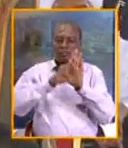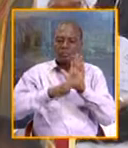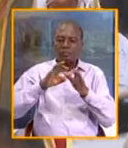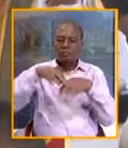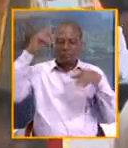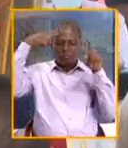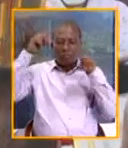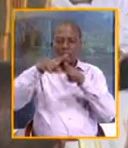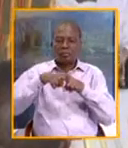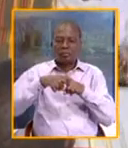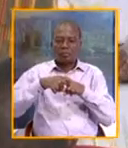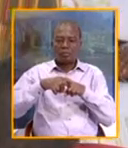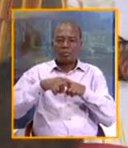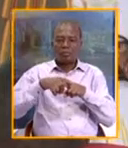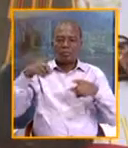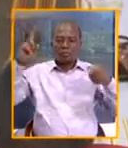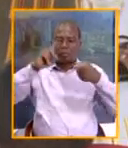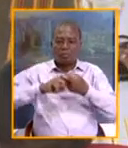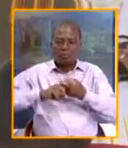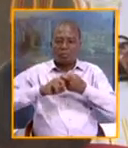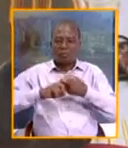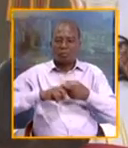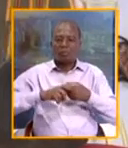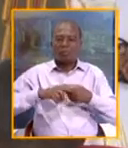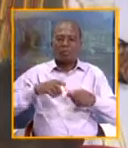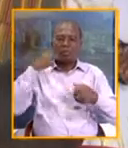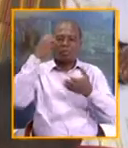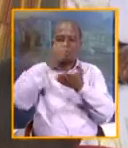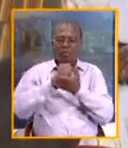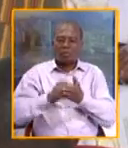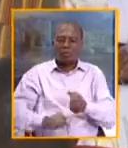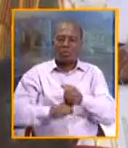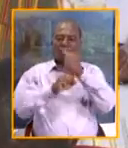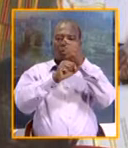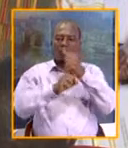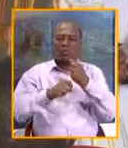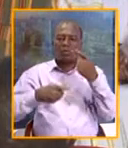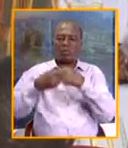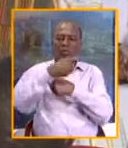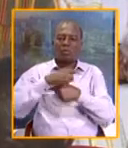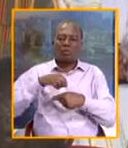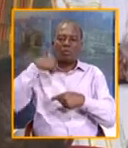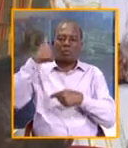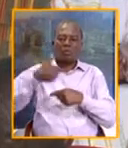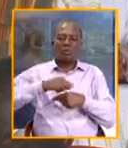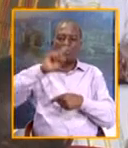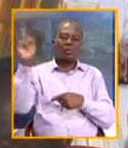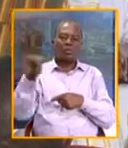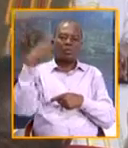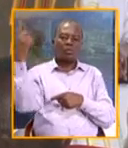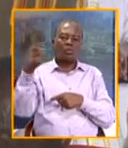et vous affirmer leur attachement et vous affirme la soutient aujourd'hui donné et toujours